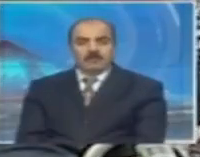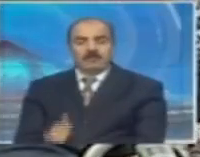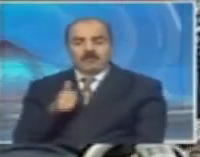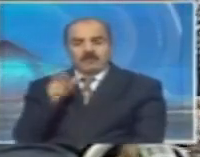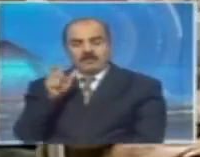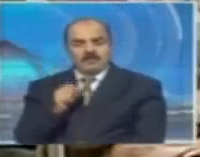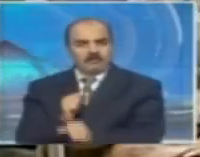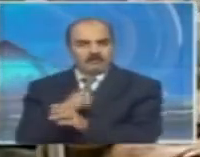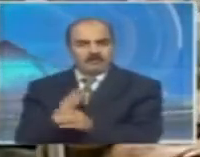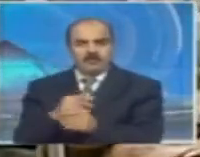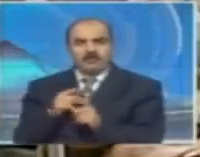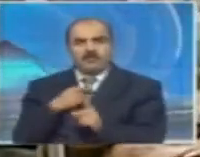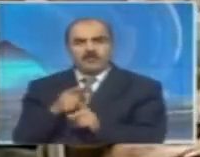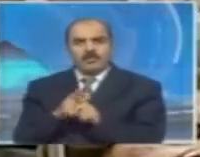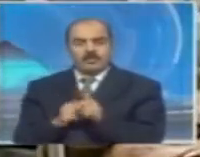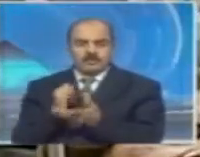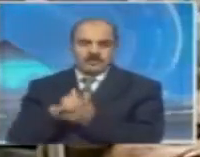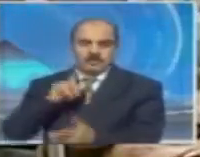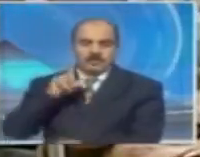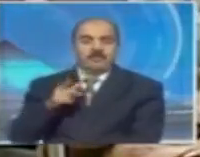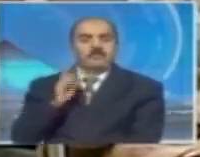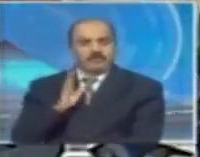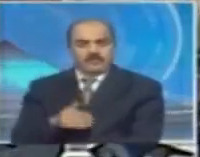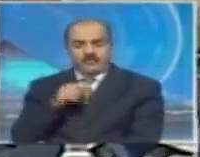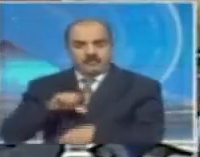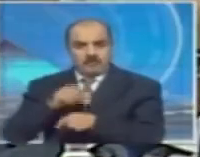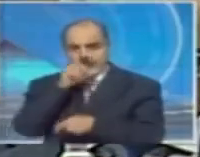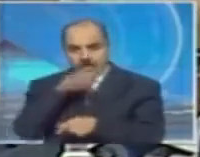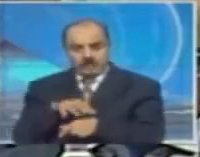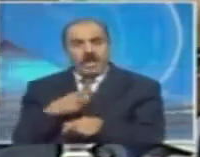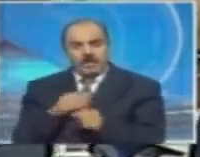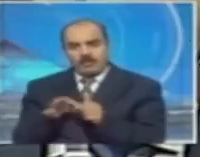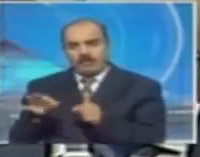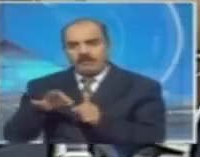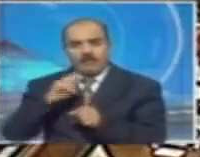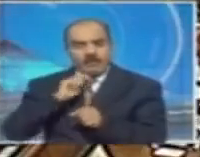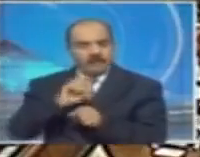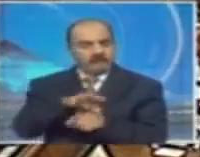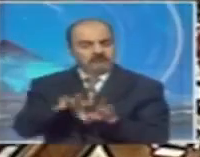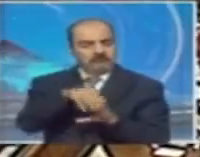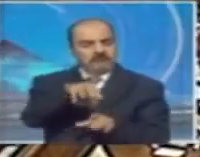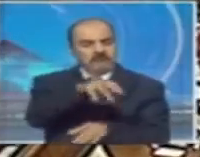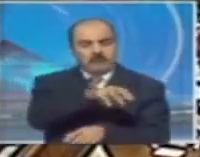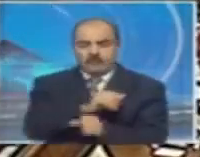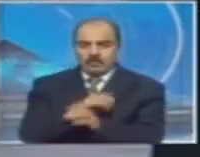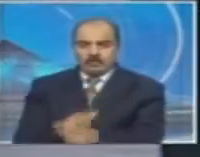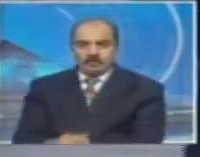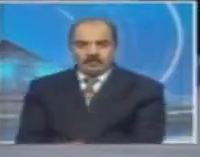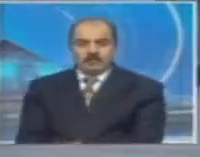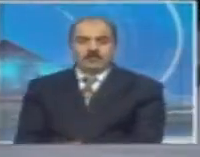الشخصيه الاعتباريه ويتبع رئيس مجلس الوزراء ويكون مقره القاهره وله الحق في انشاء فروع اخرى في باقي المحافظات